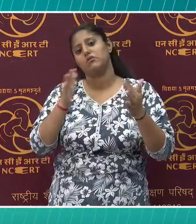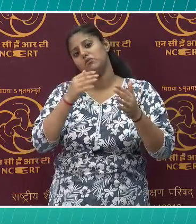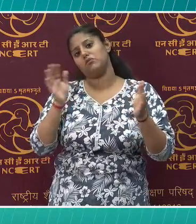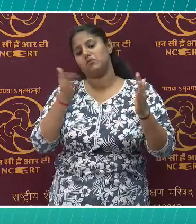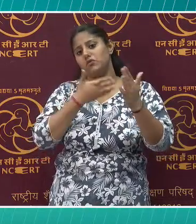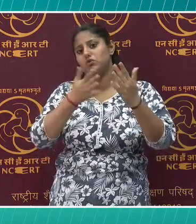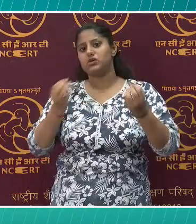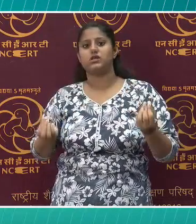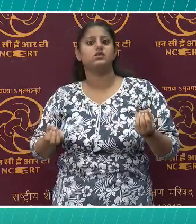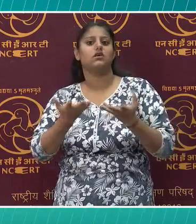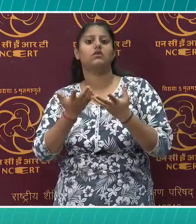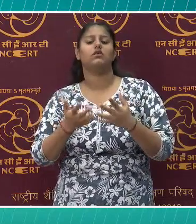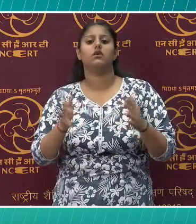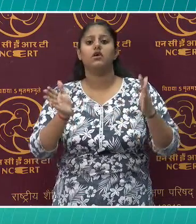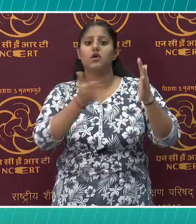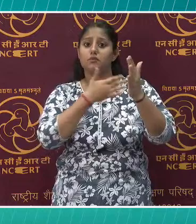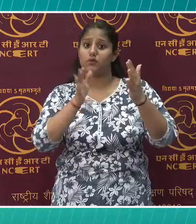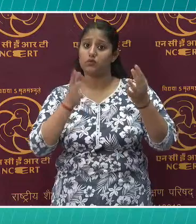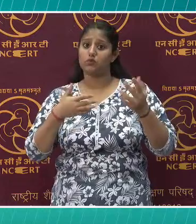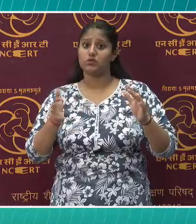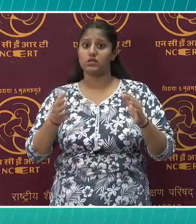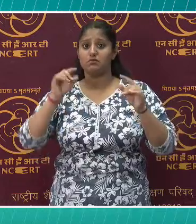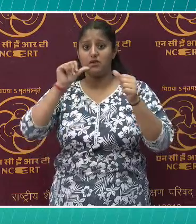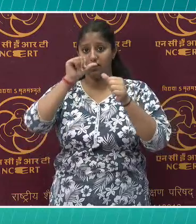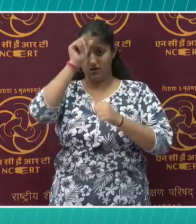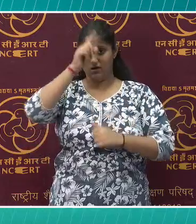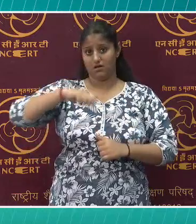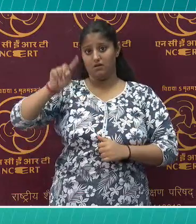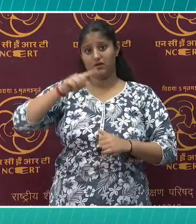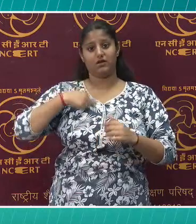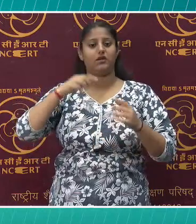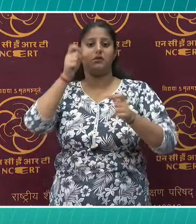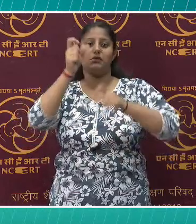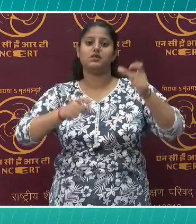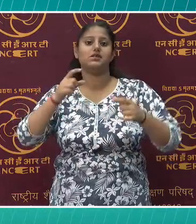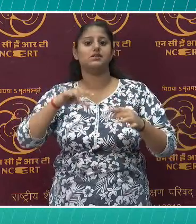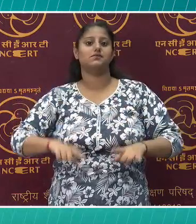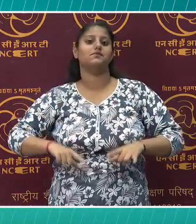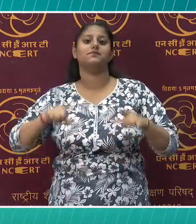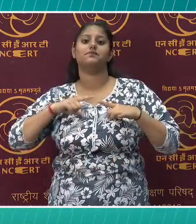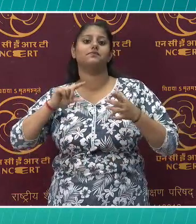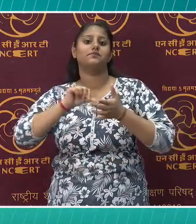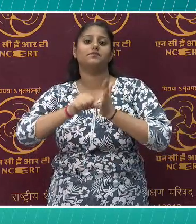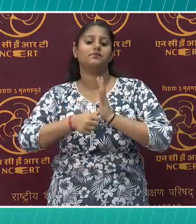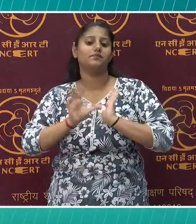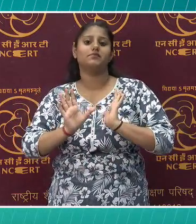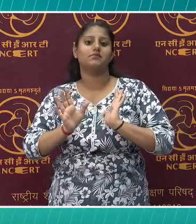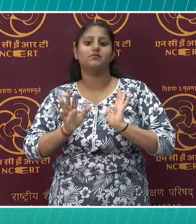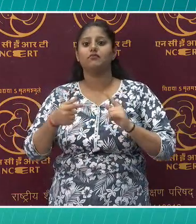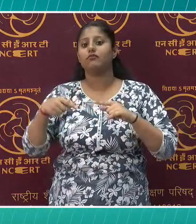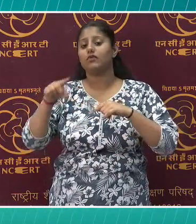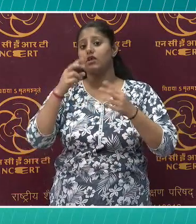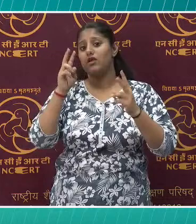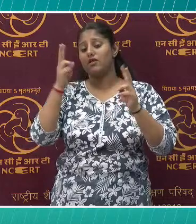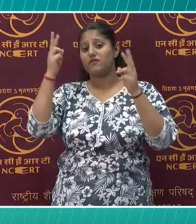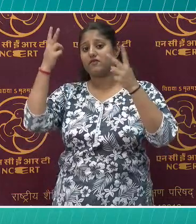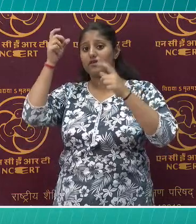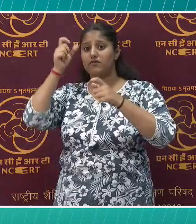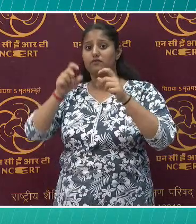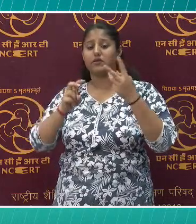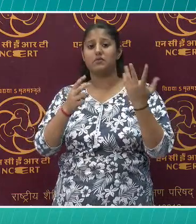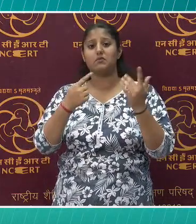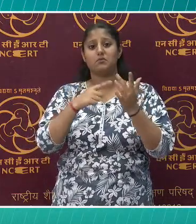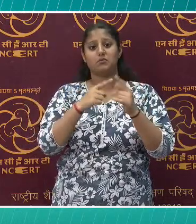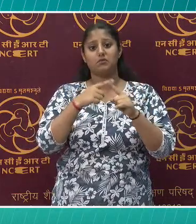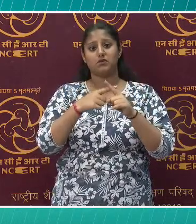एक ऐसी चीज़ है कि उसके बिना भारतवर्ष के लोग नहीं जी सकते, और भारत में अनोखे एवं विचित्र